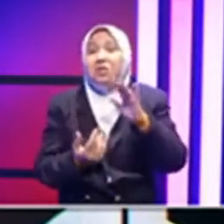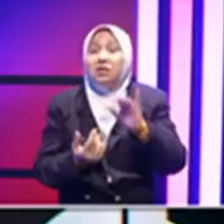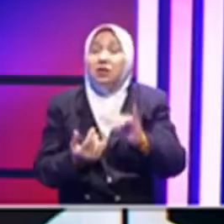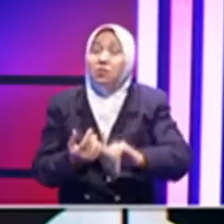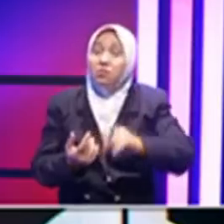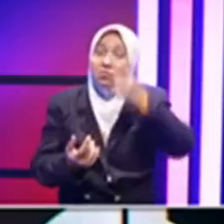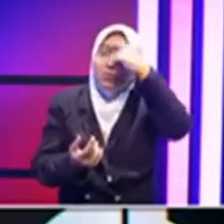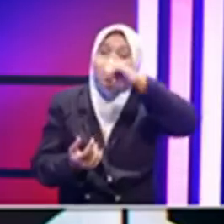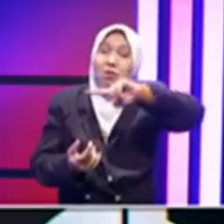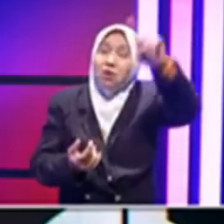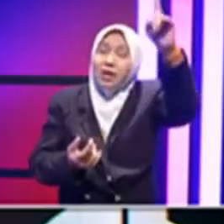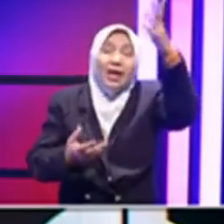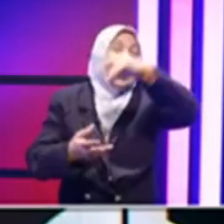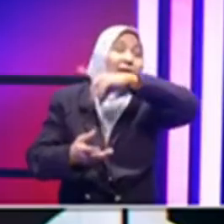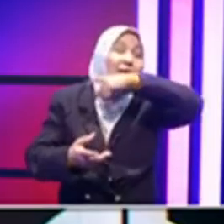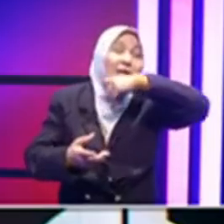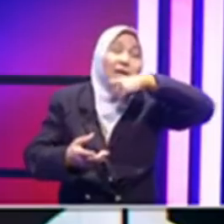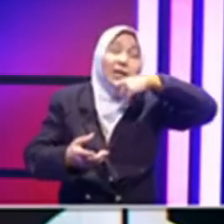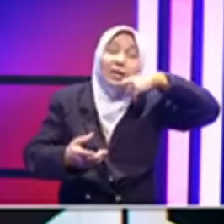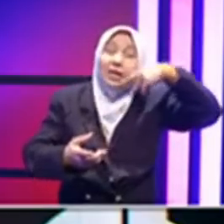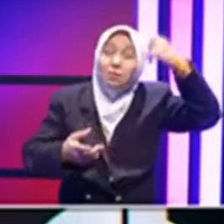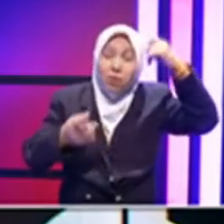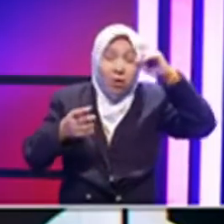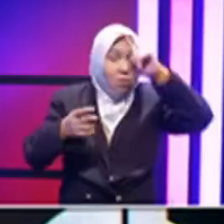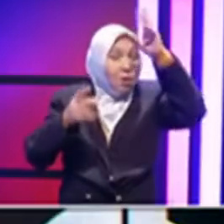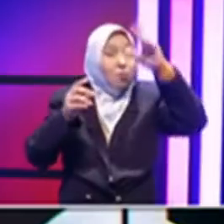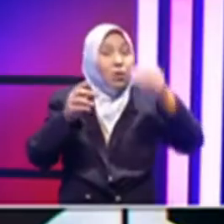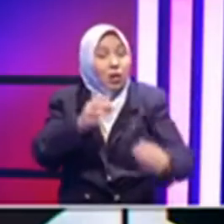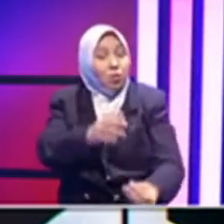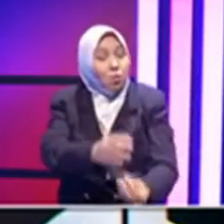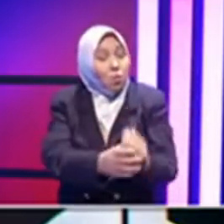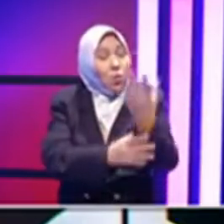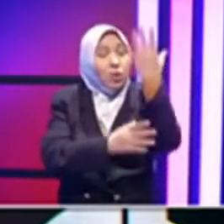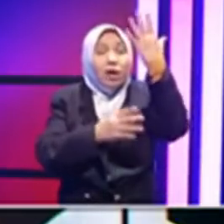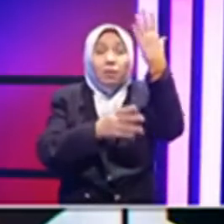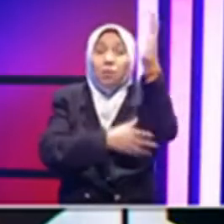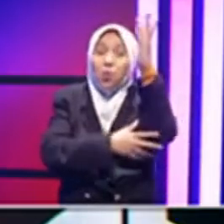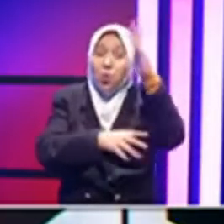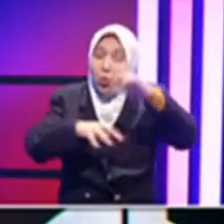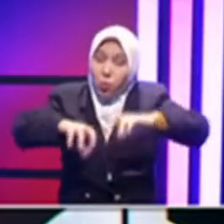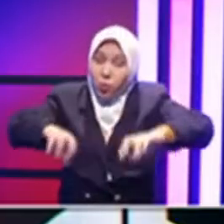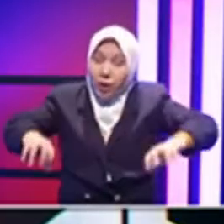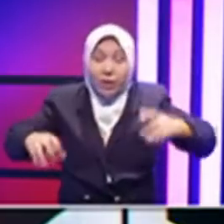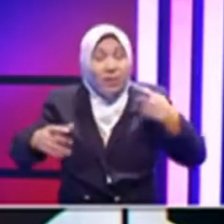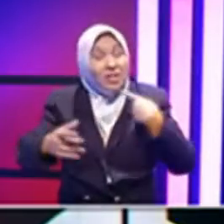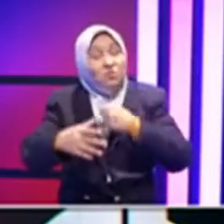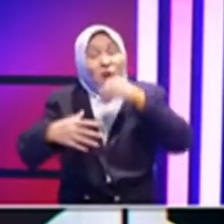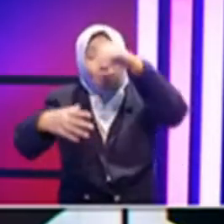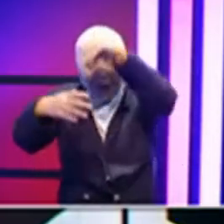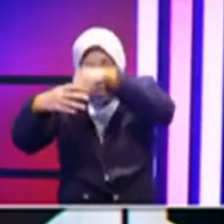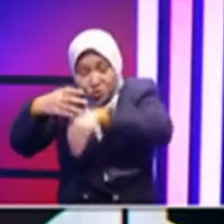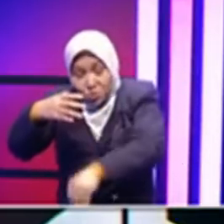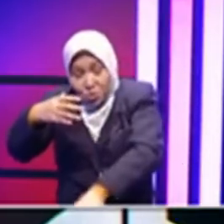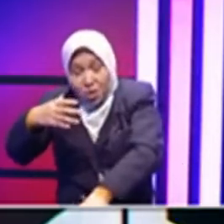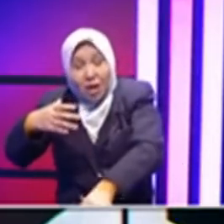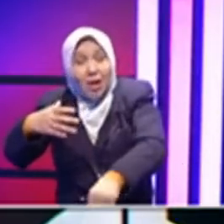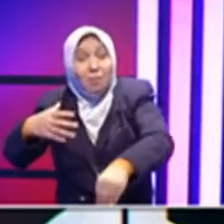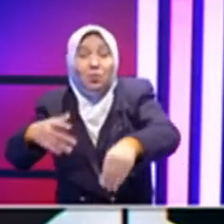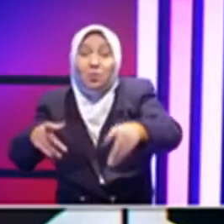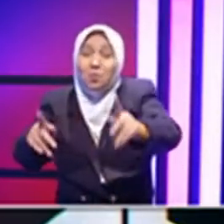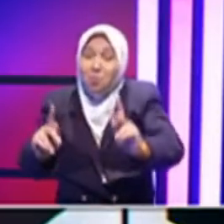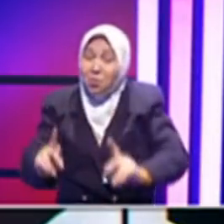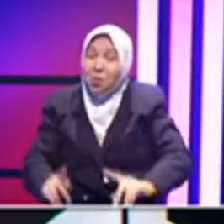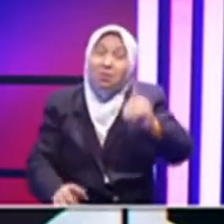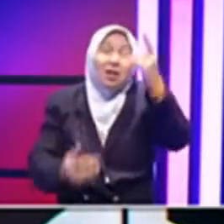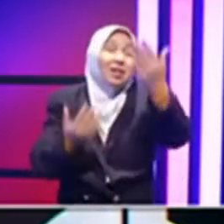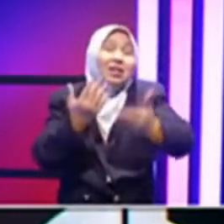Allah boleh tumbuhkan pokok durian, ya. Apatah lagi kalau katakan kita dah masuk ke dalam kubur, Allah nak keluarkan balik, mudah